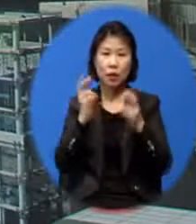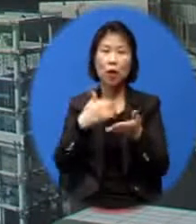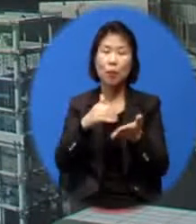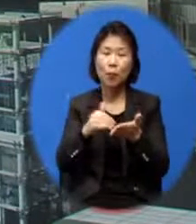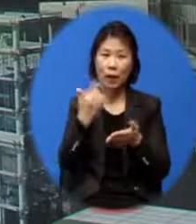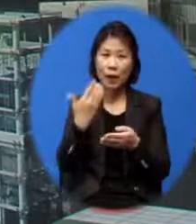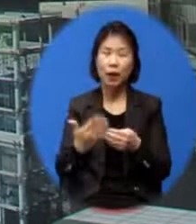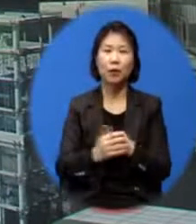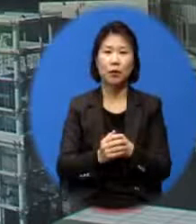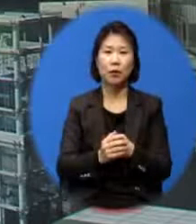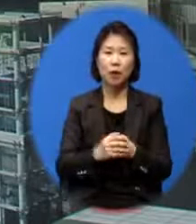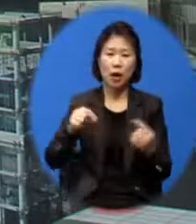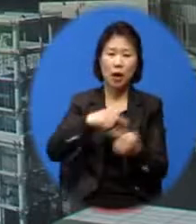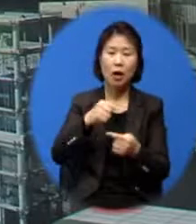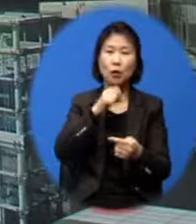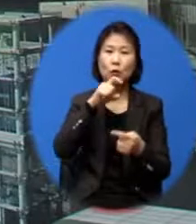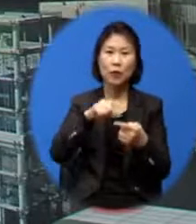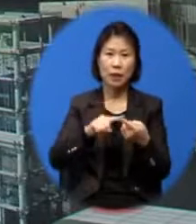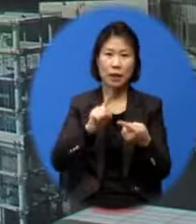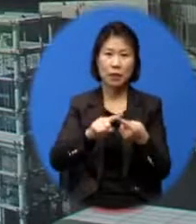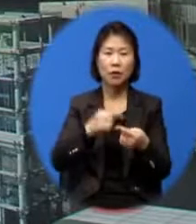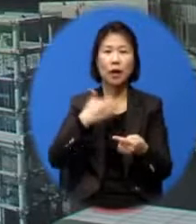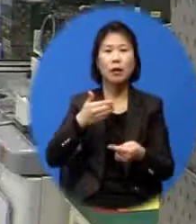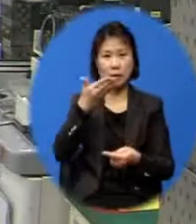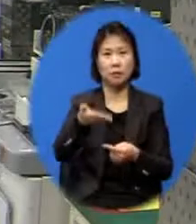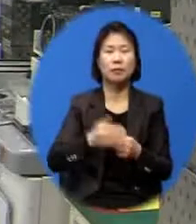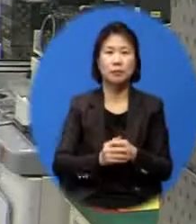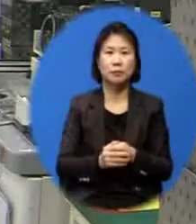기업 수와 기업들의 가동률에 대해 알아봤습니다.